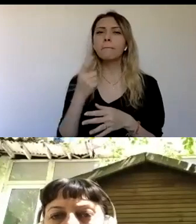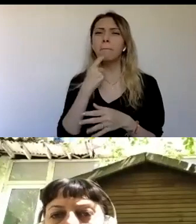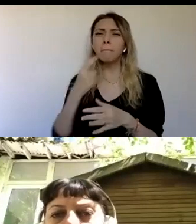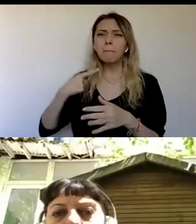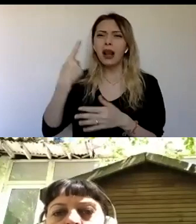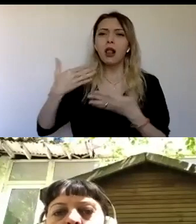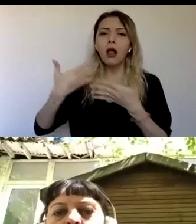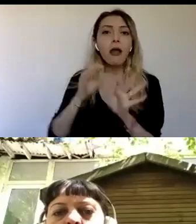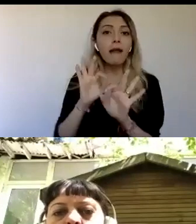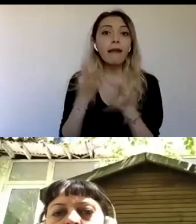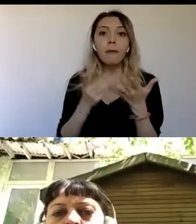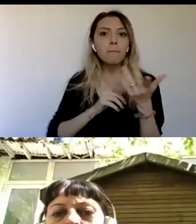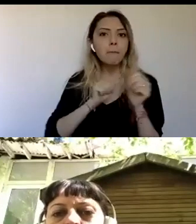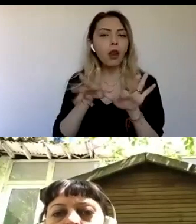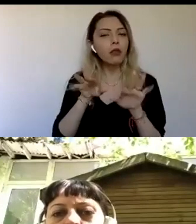kadın cinayetleri